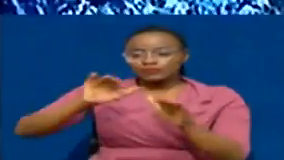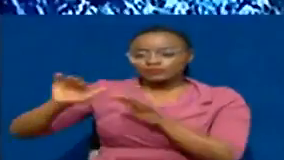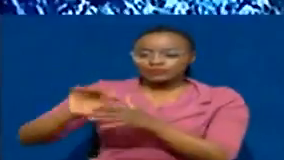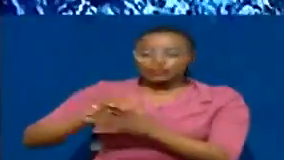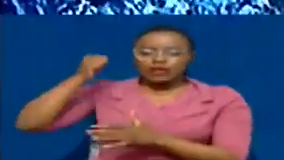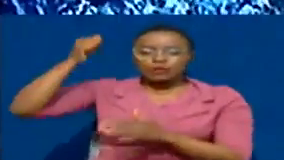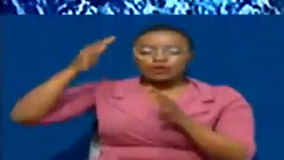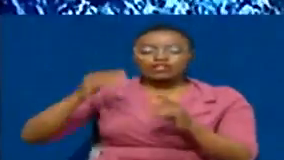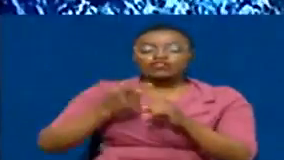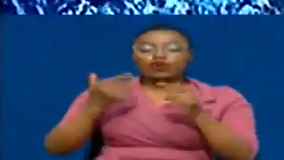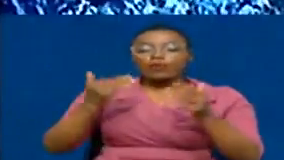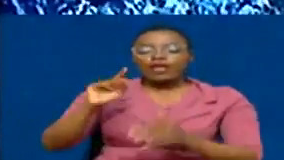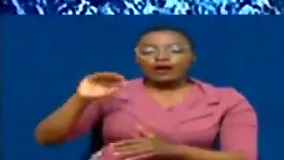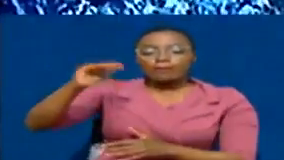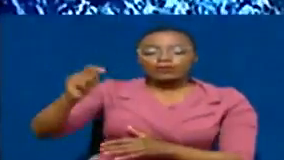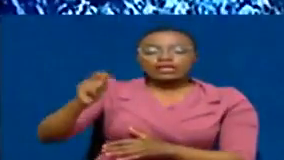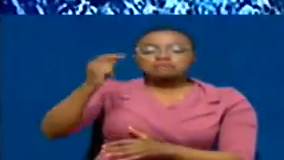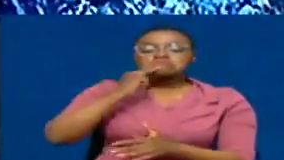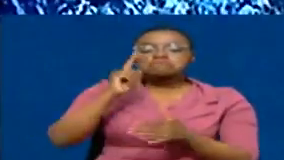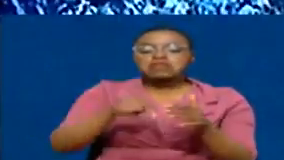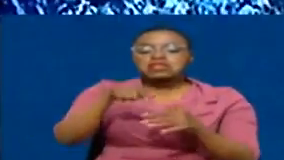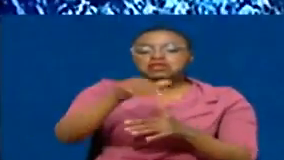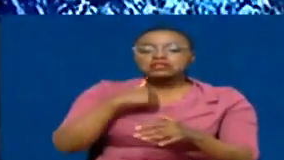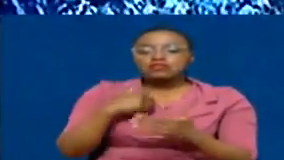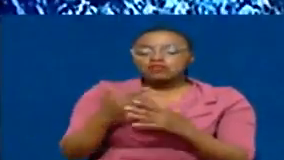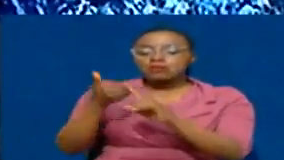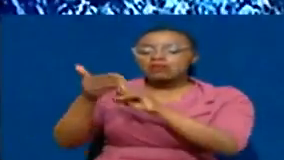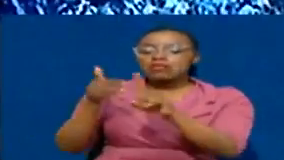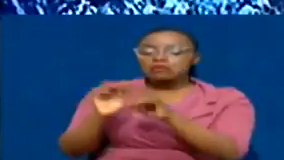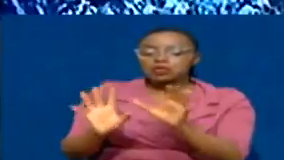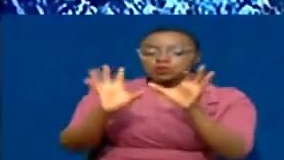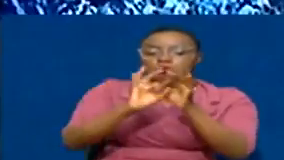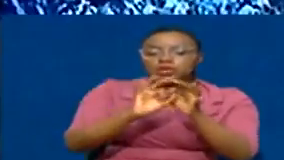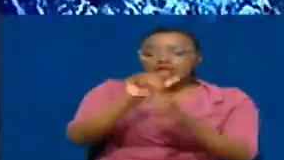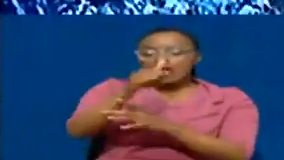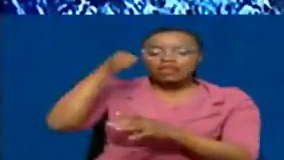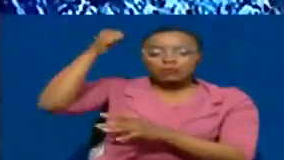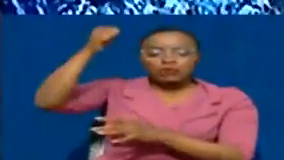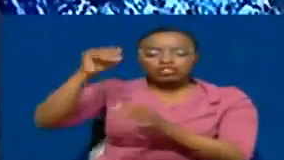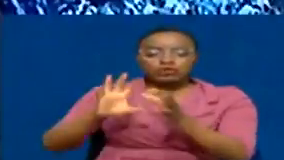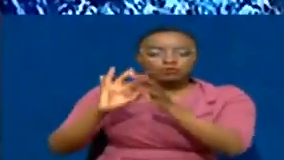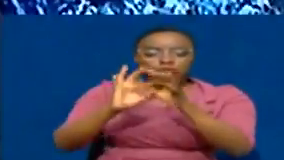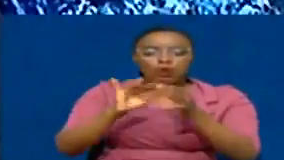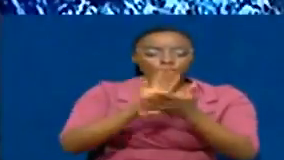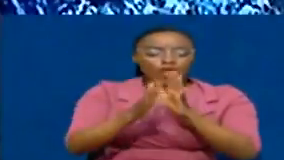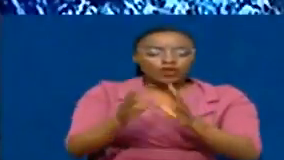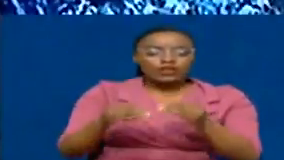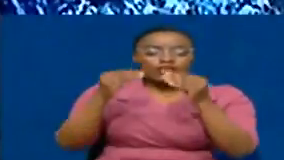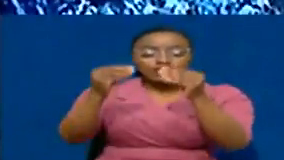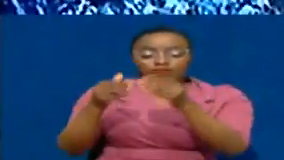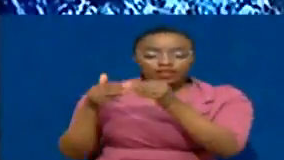Vigogo wa kisiasa kutoka eneo la Mlima Kenya wanasema hawatashurutishwa kuingia katika miungano ya kisiasa bila